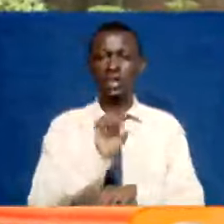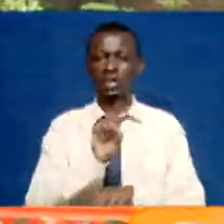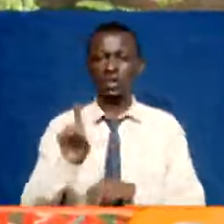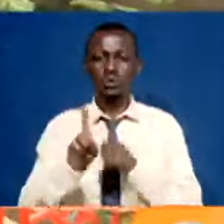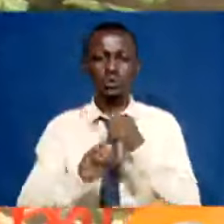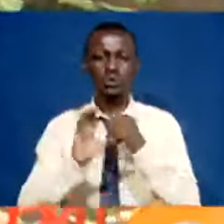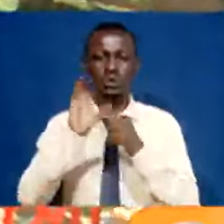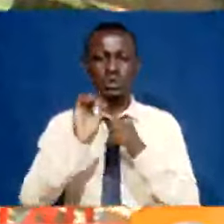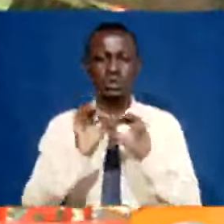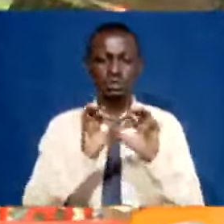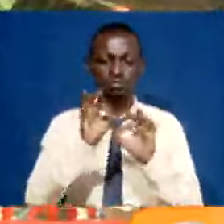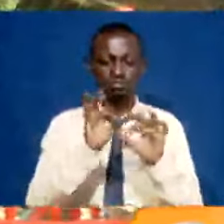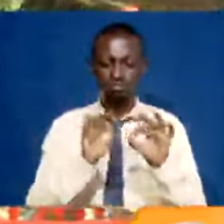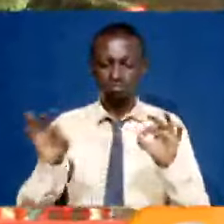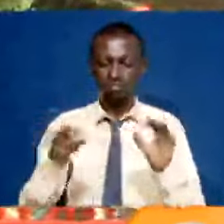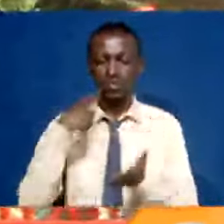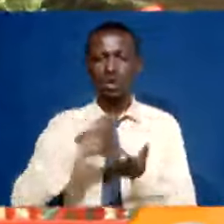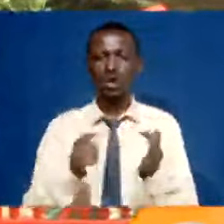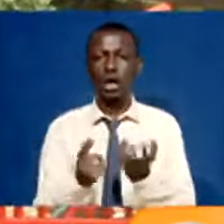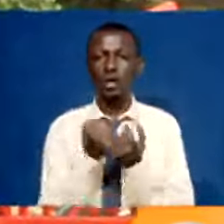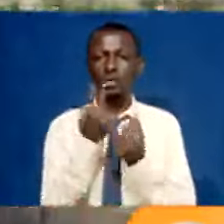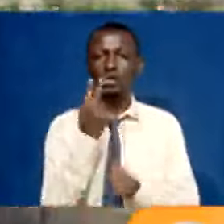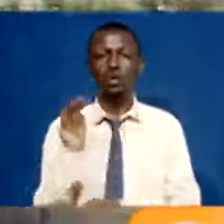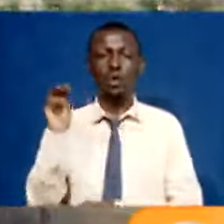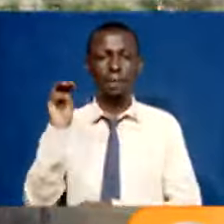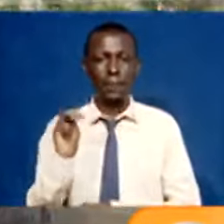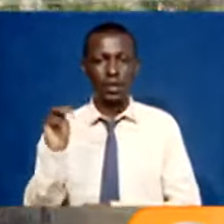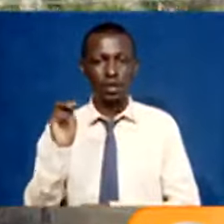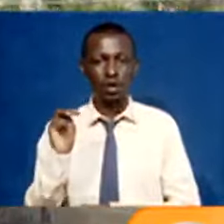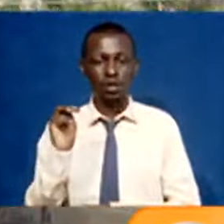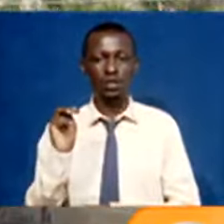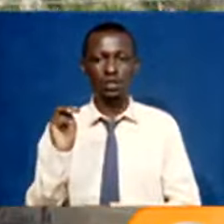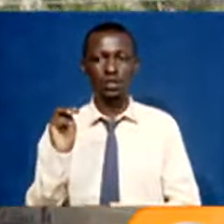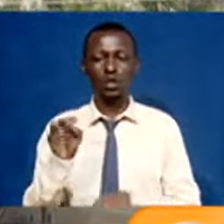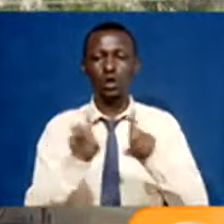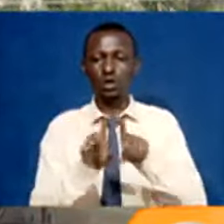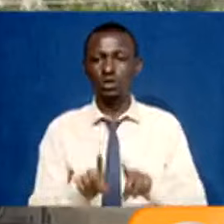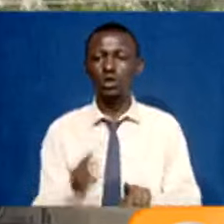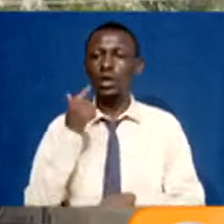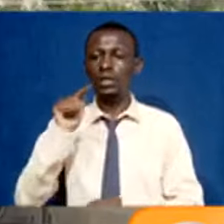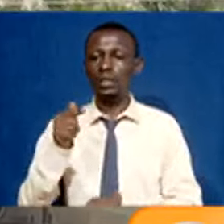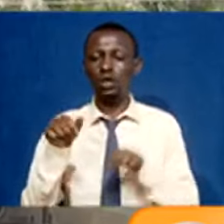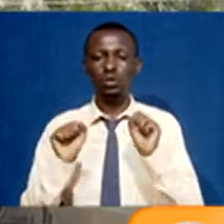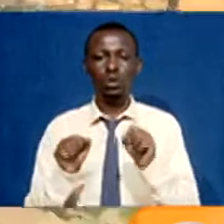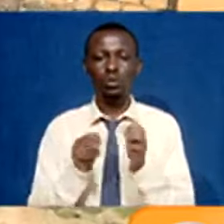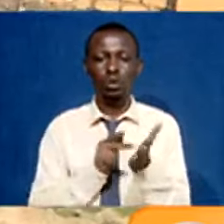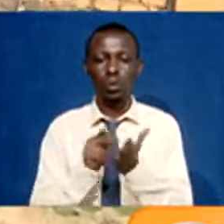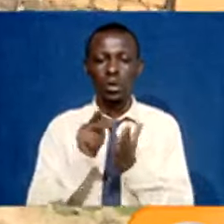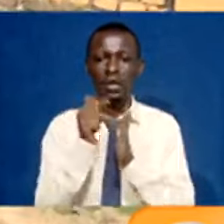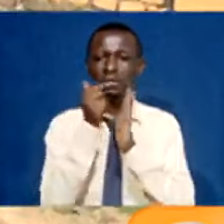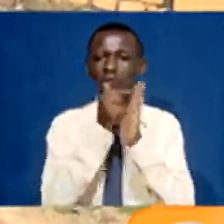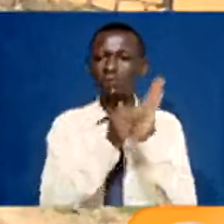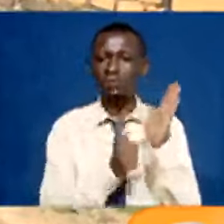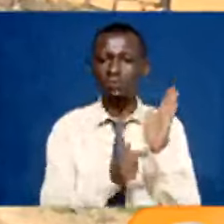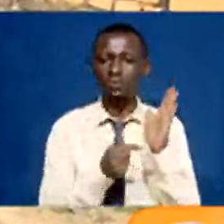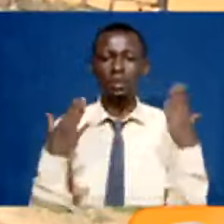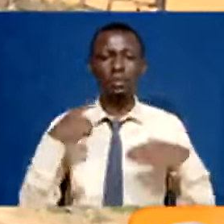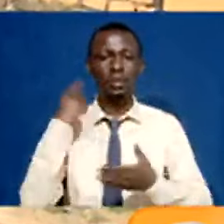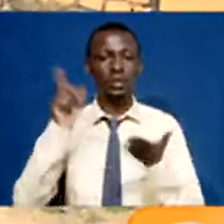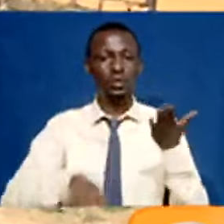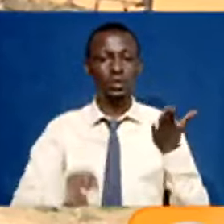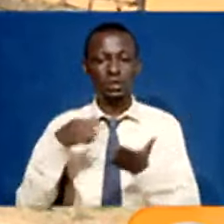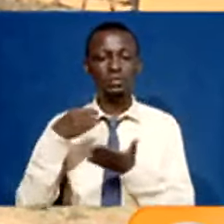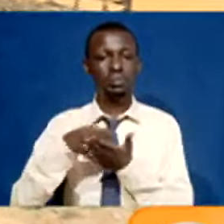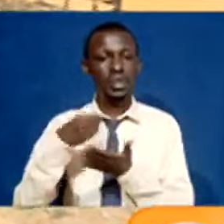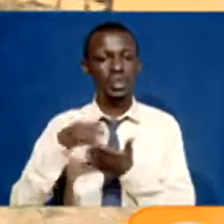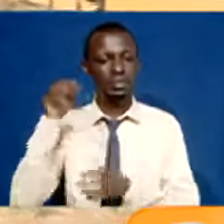60 itagharimu shilingi milioni 2 na laki moja zaidi za kugaramia zoezi hilo. Wakazi hao wametaja bei hiyo